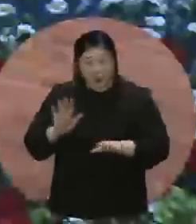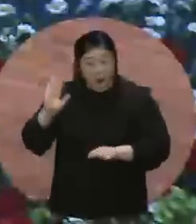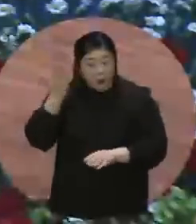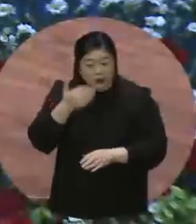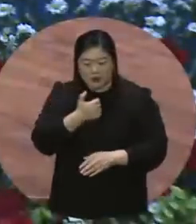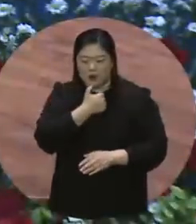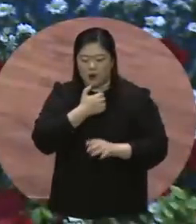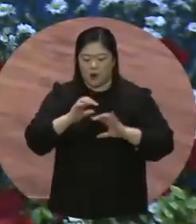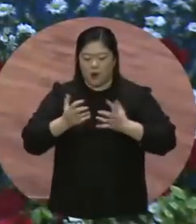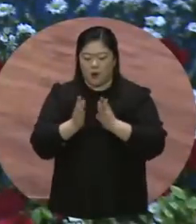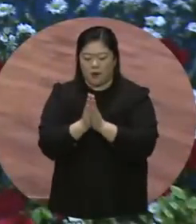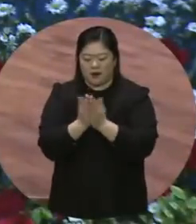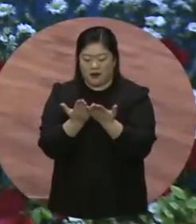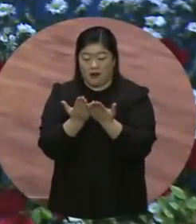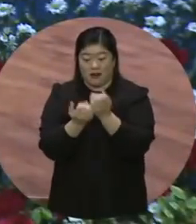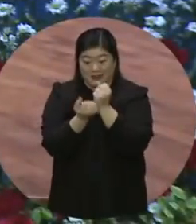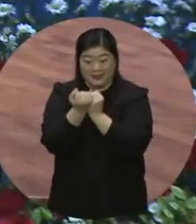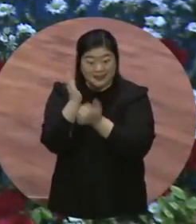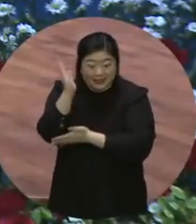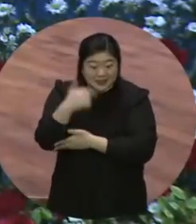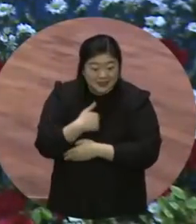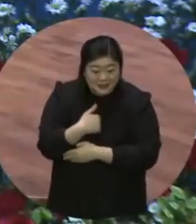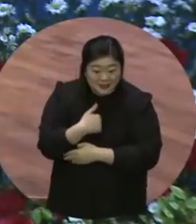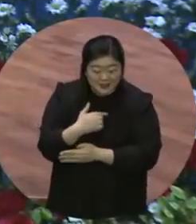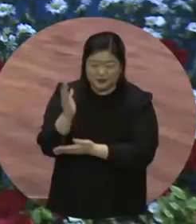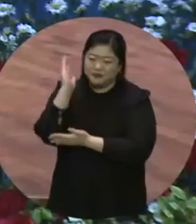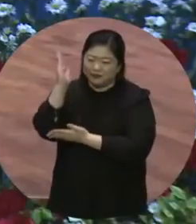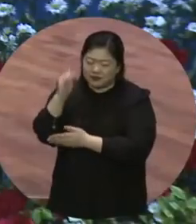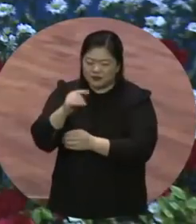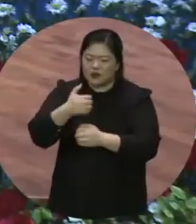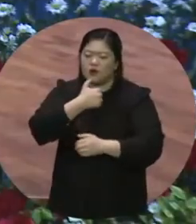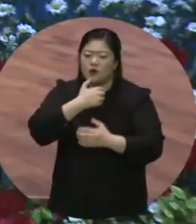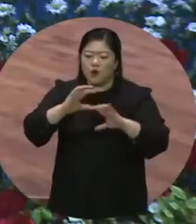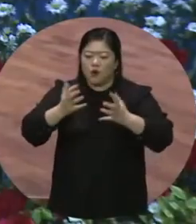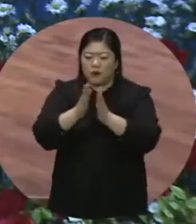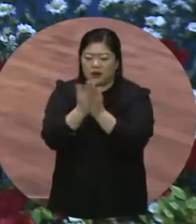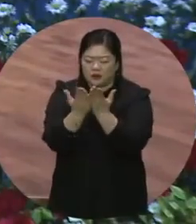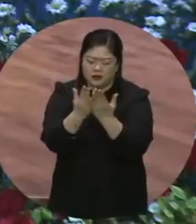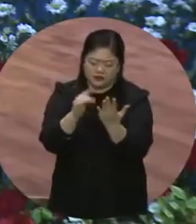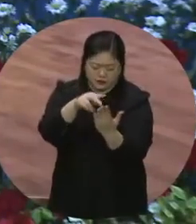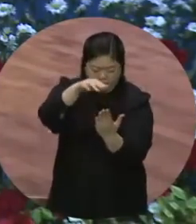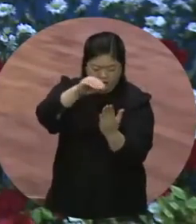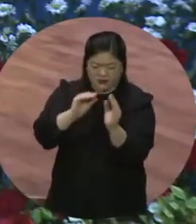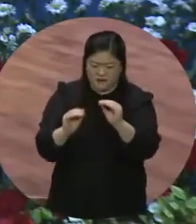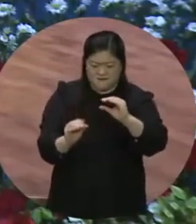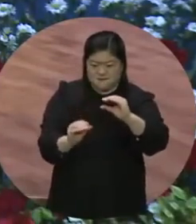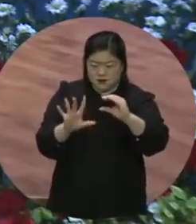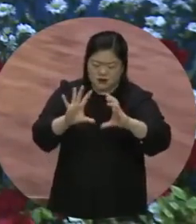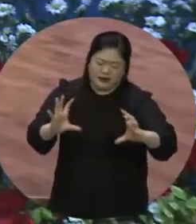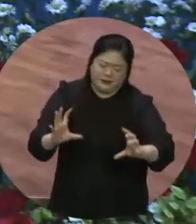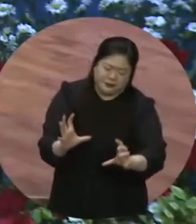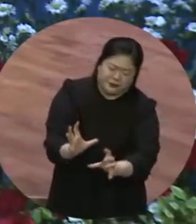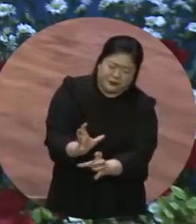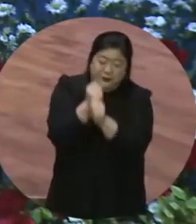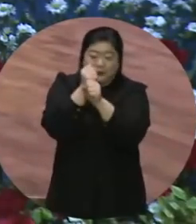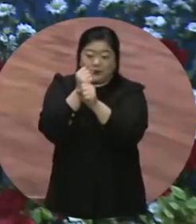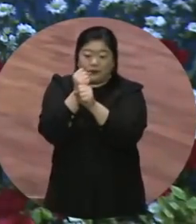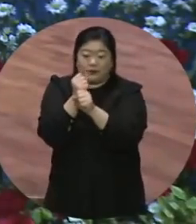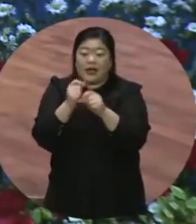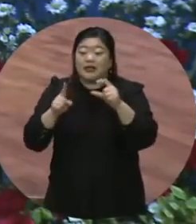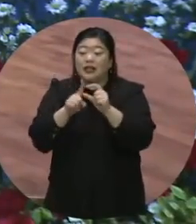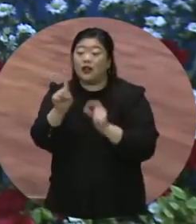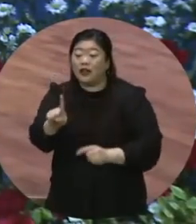있는데 이 로마서가 강조하는 핵심이 뭐냐? 로마서를 한마디로 딱